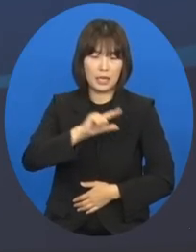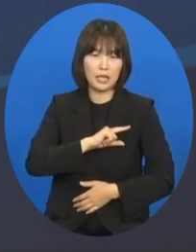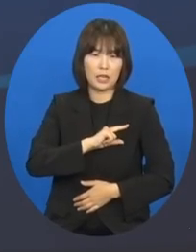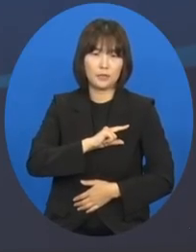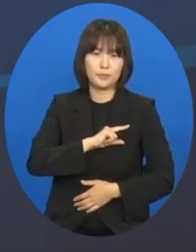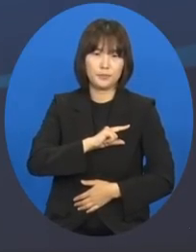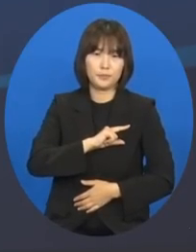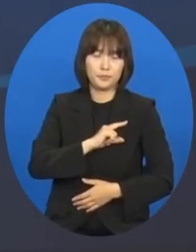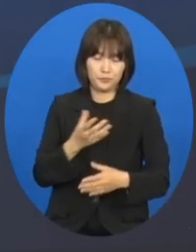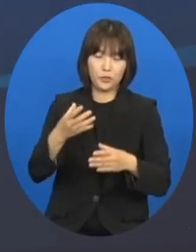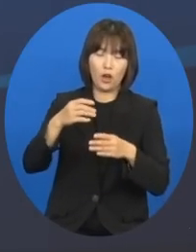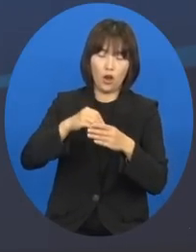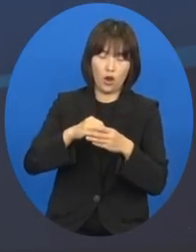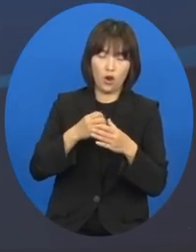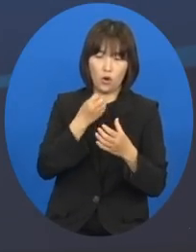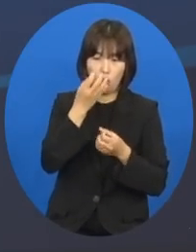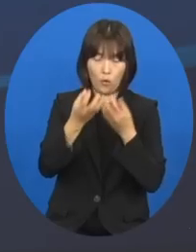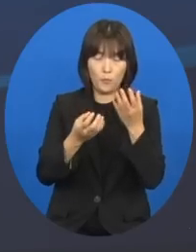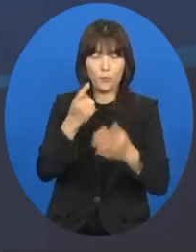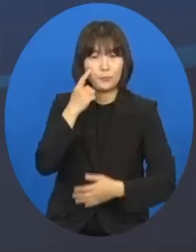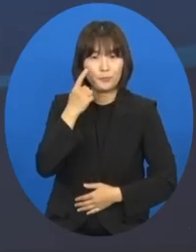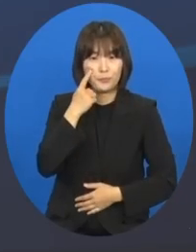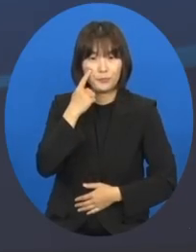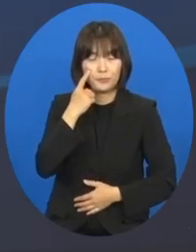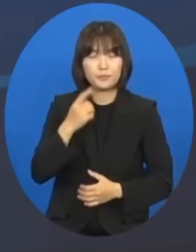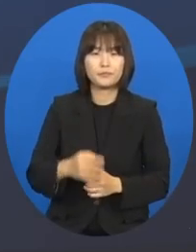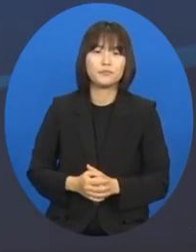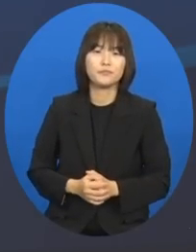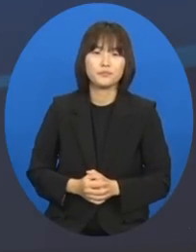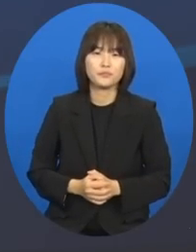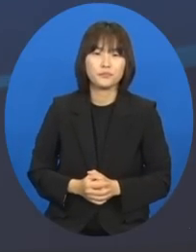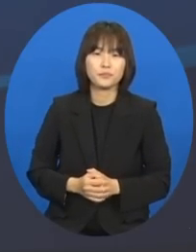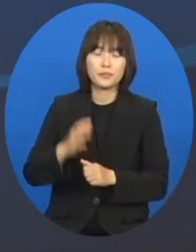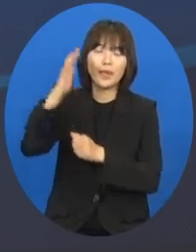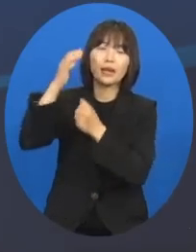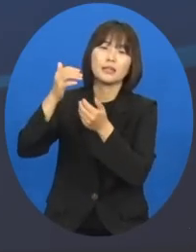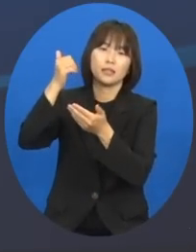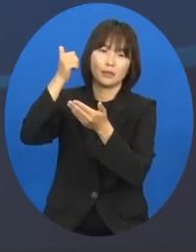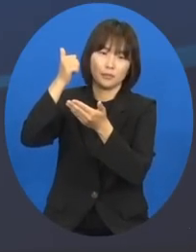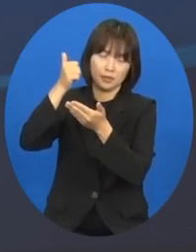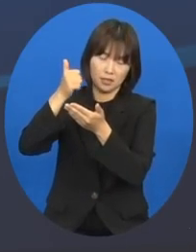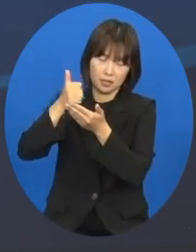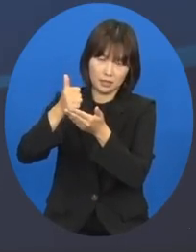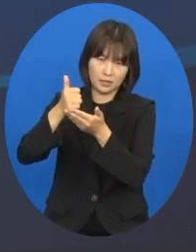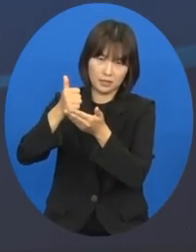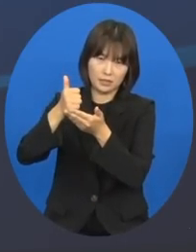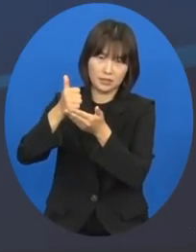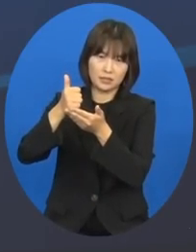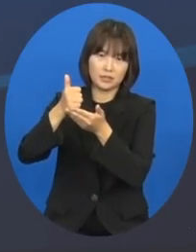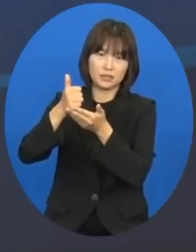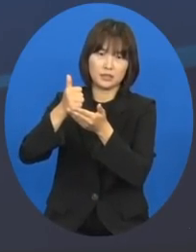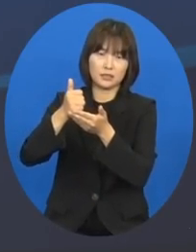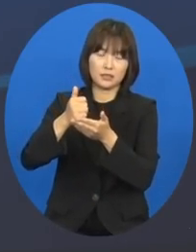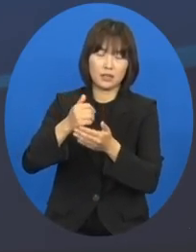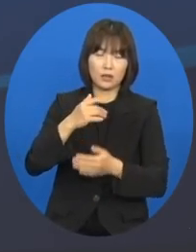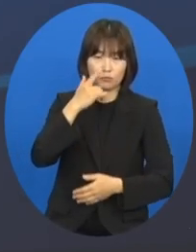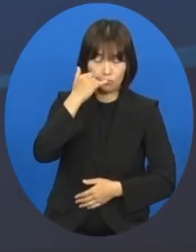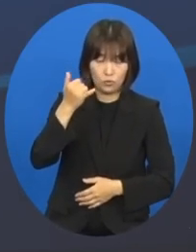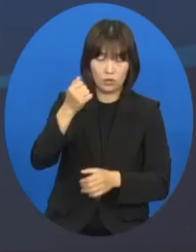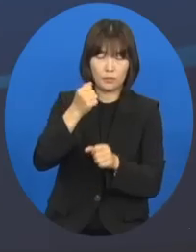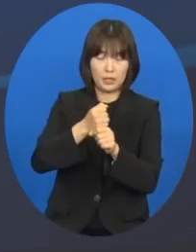이름을 넣어서 한번 고백해 보시기 바랍니다 시작 하나님께서 신은영을 만드셨습니다